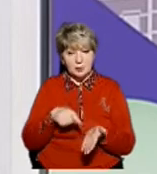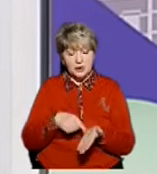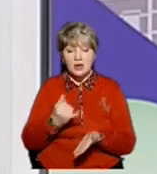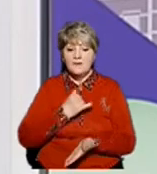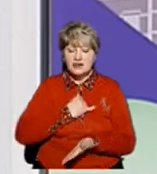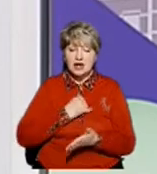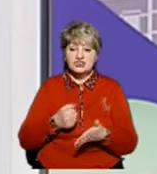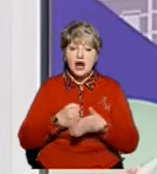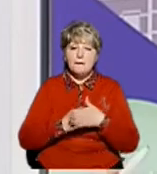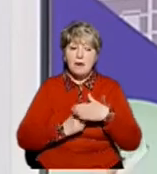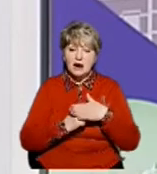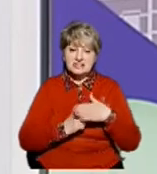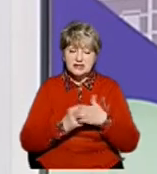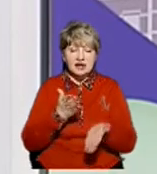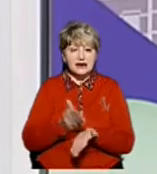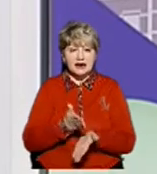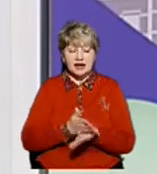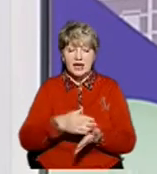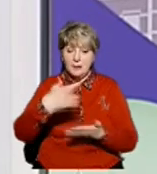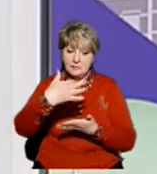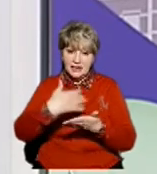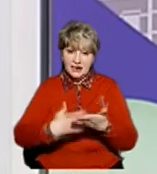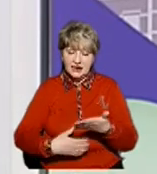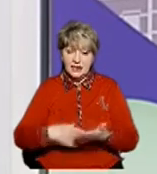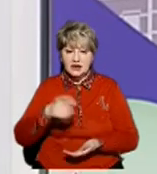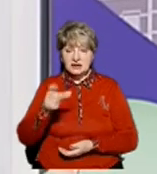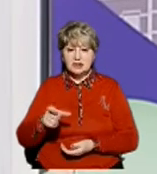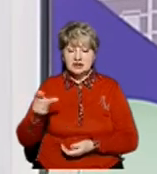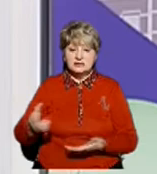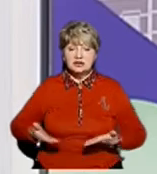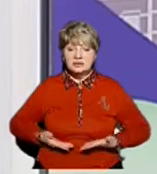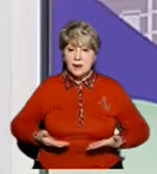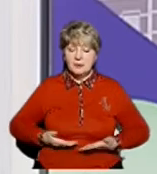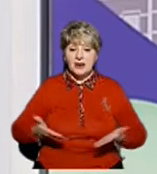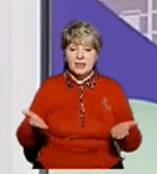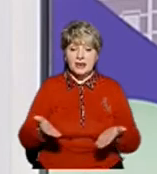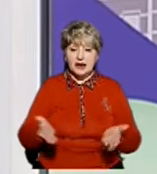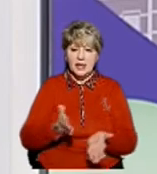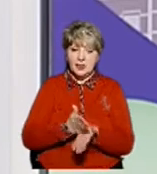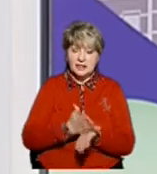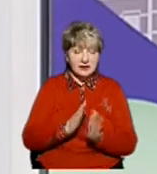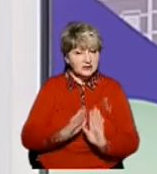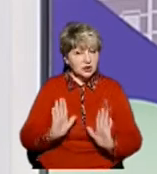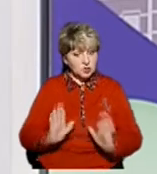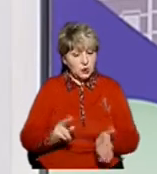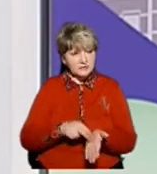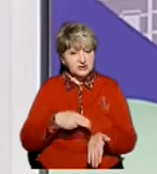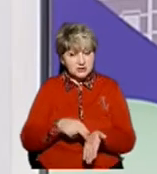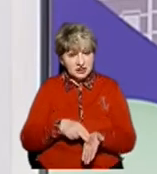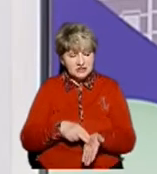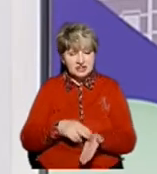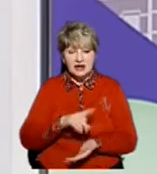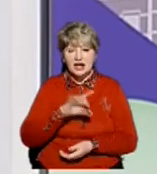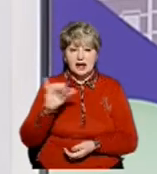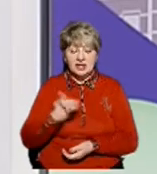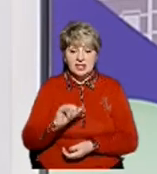В нашій базі є перелік тих помешкань, які знаходяться не лише в Черкаській області, а навіть